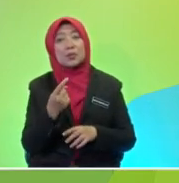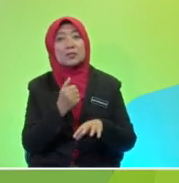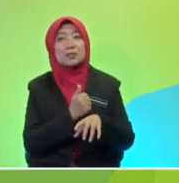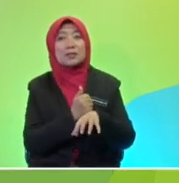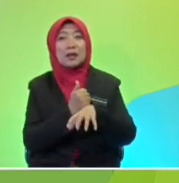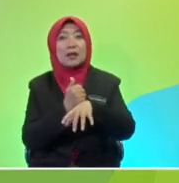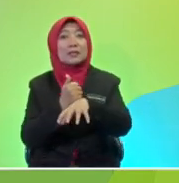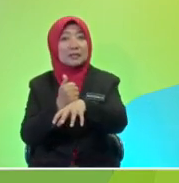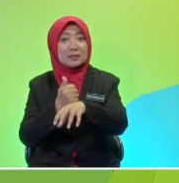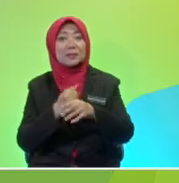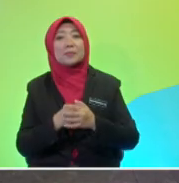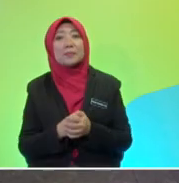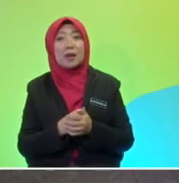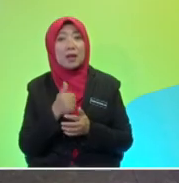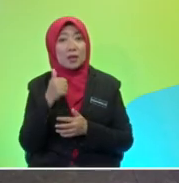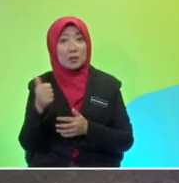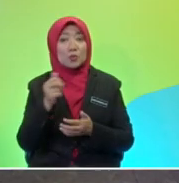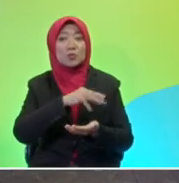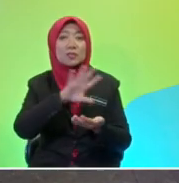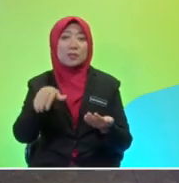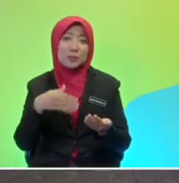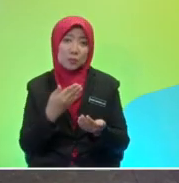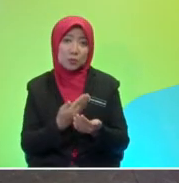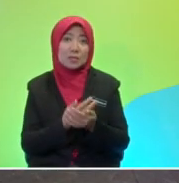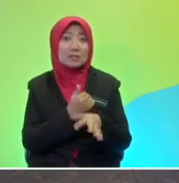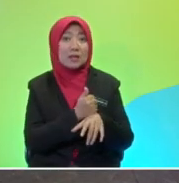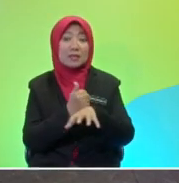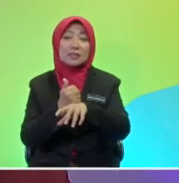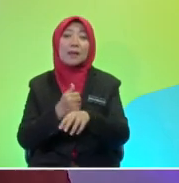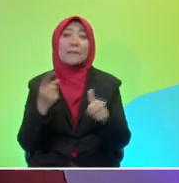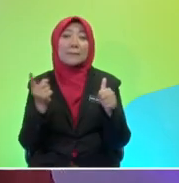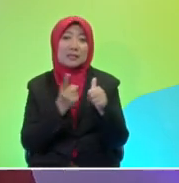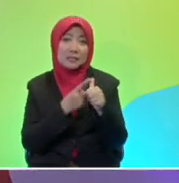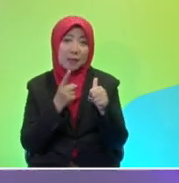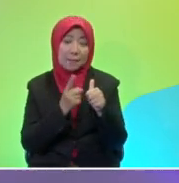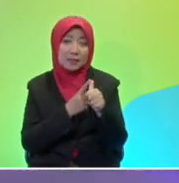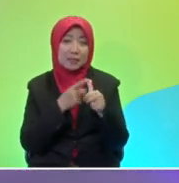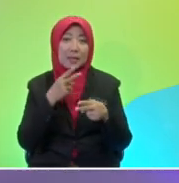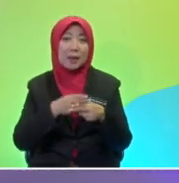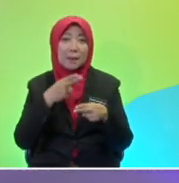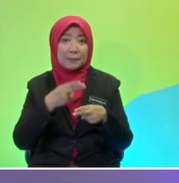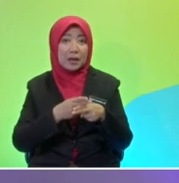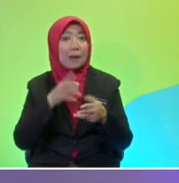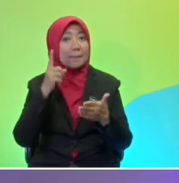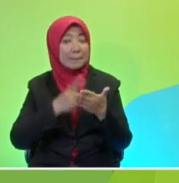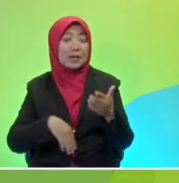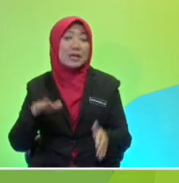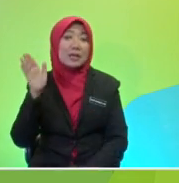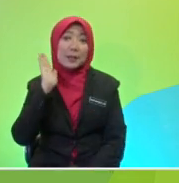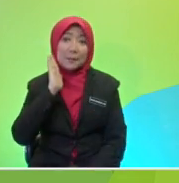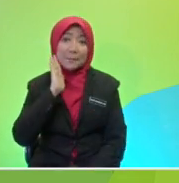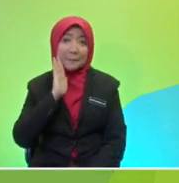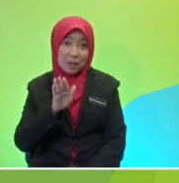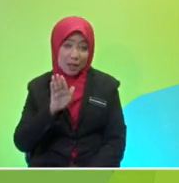serangga semua Oke kita tengok serangga yang pertama hmm lebah sebut